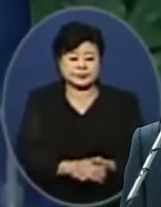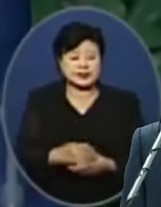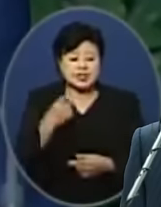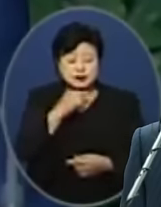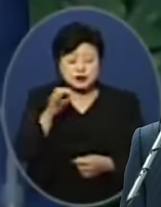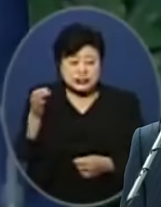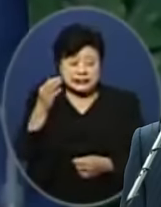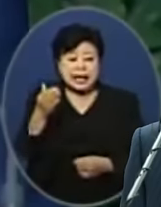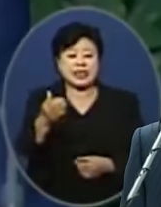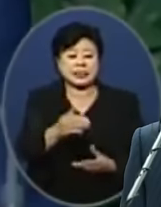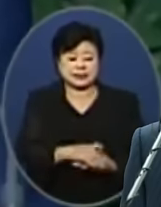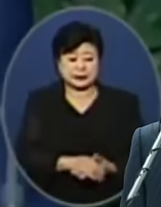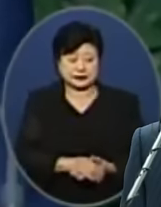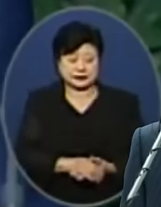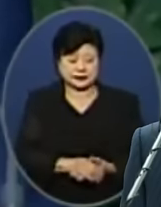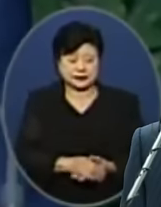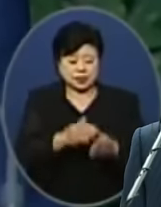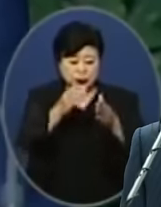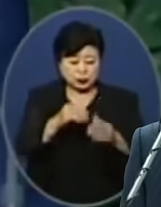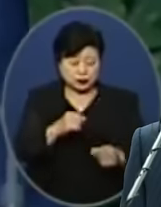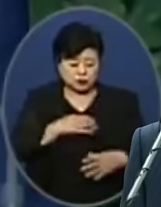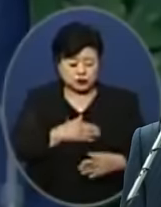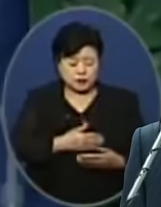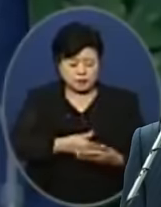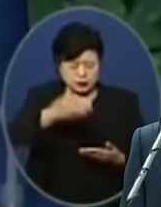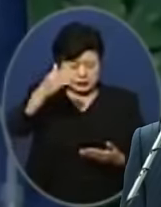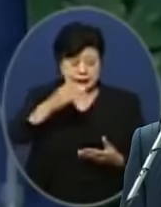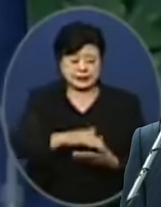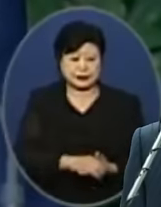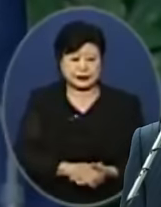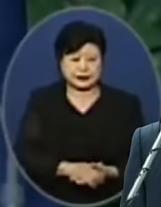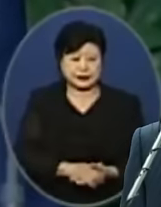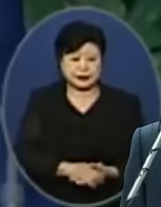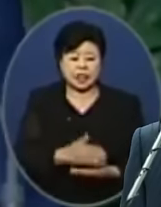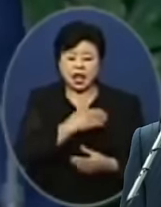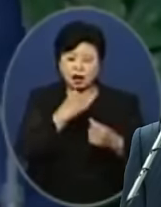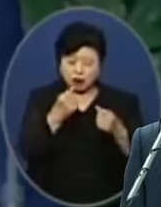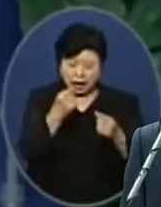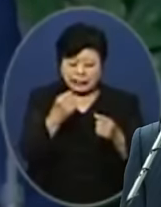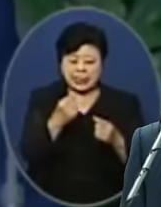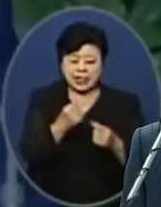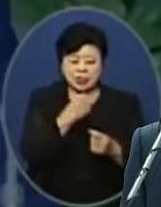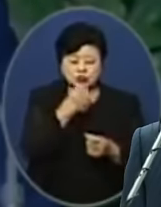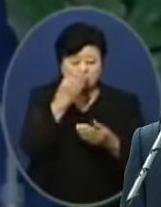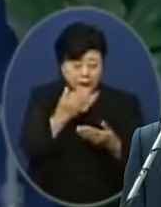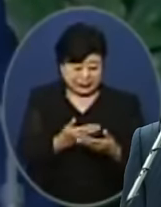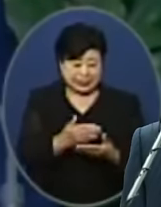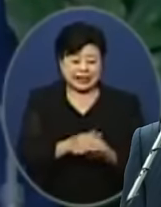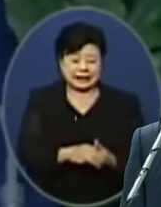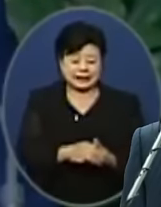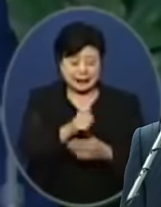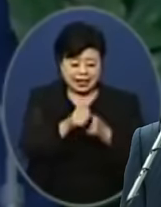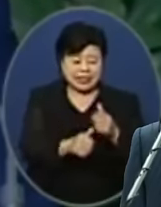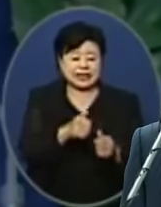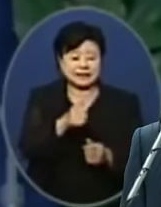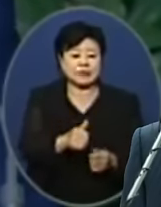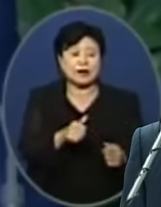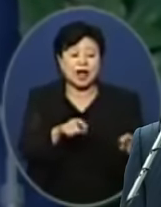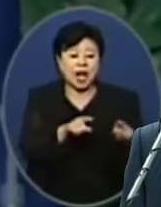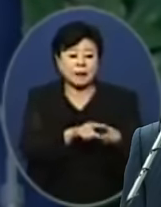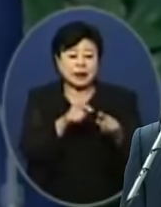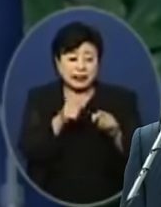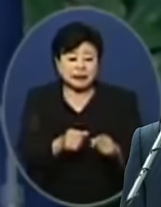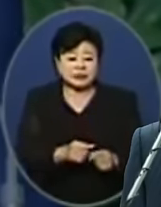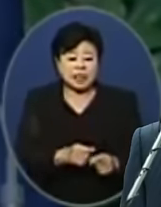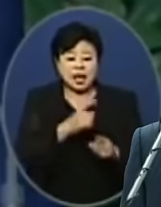입술로 시인하는 시인을 통해서 두려움이 못 들어오게 하는 것입니다. 나는 건강하다. 나는 축복받았다. 나는 하나님이 같이 계신다.